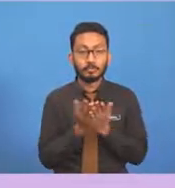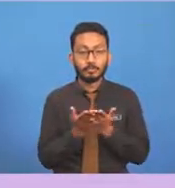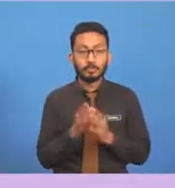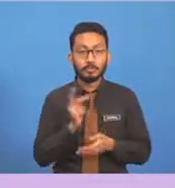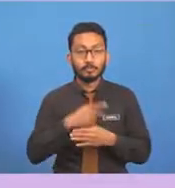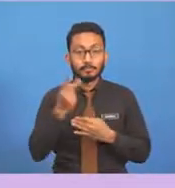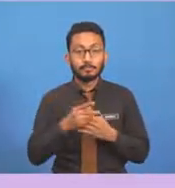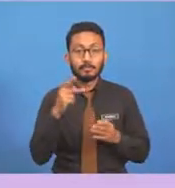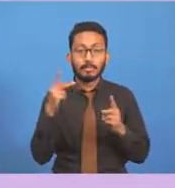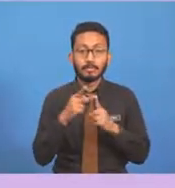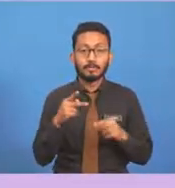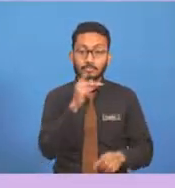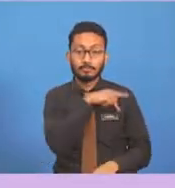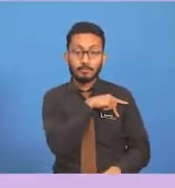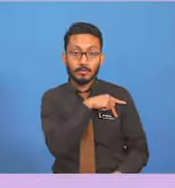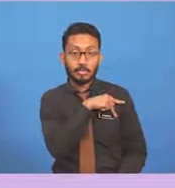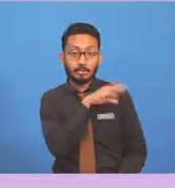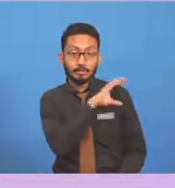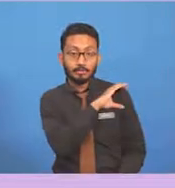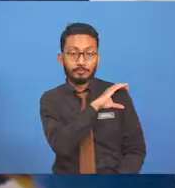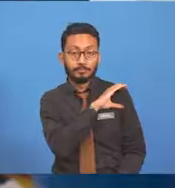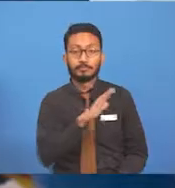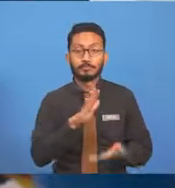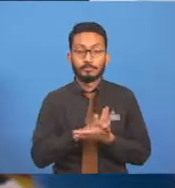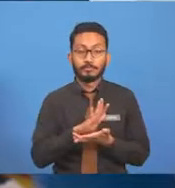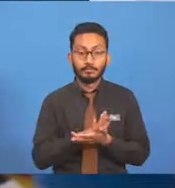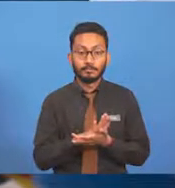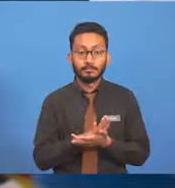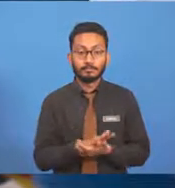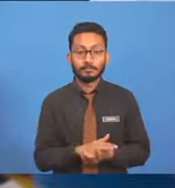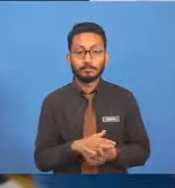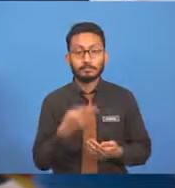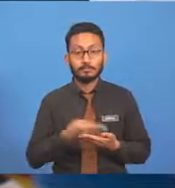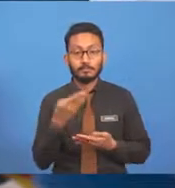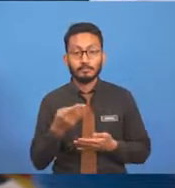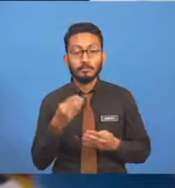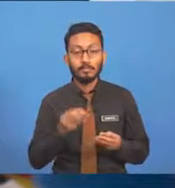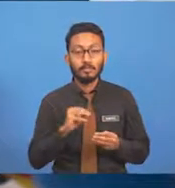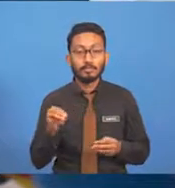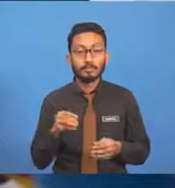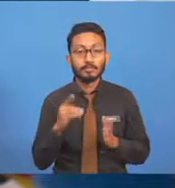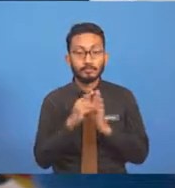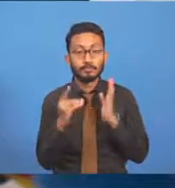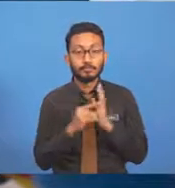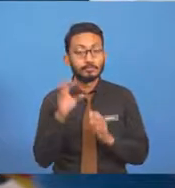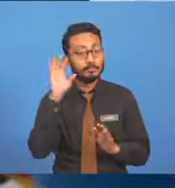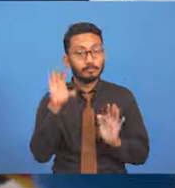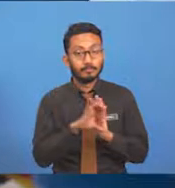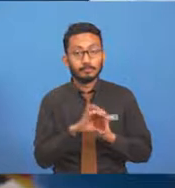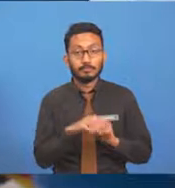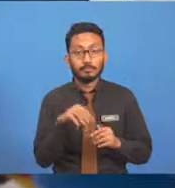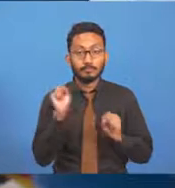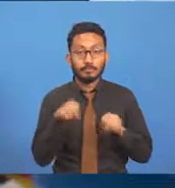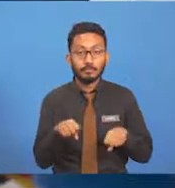pegawai perhubungan polis sekolah. Baik murid-murid, berdasarkan dua gambar tadi, boleh